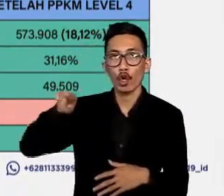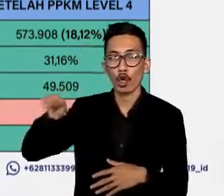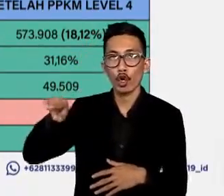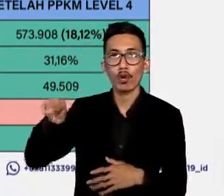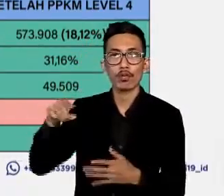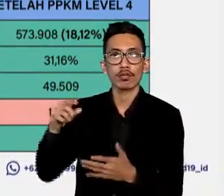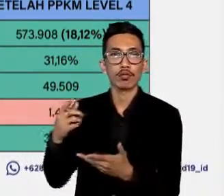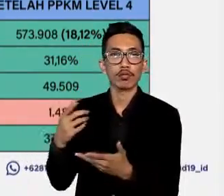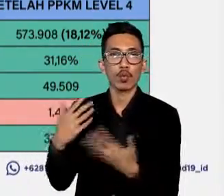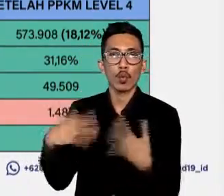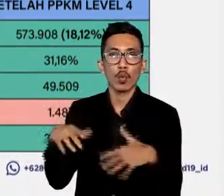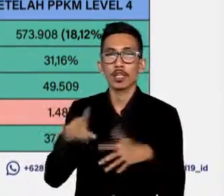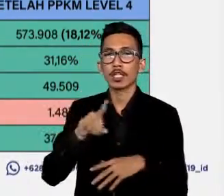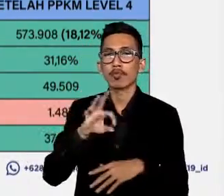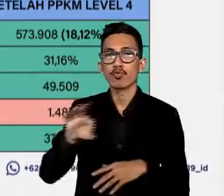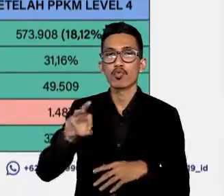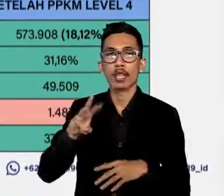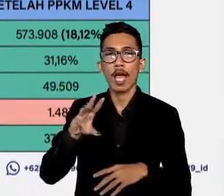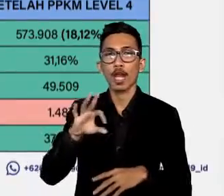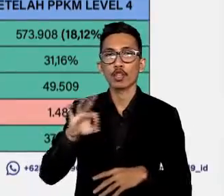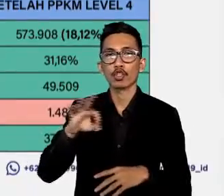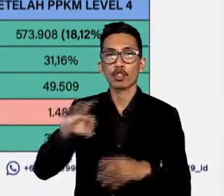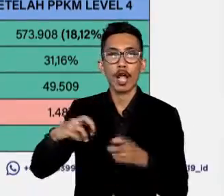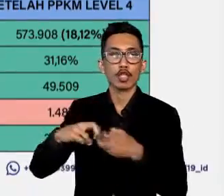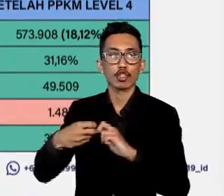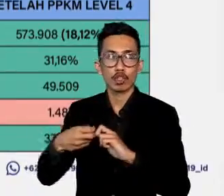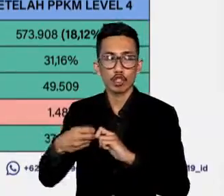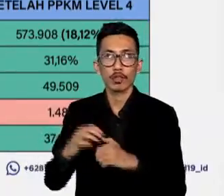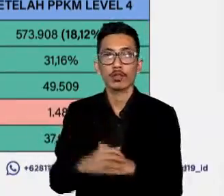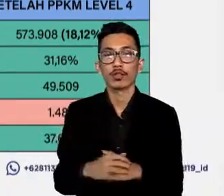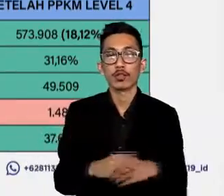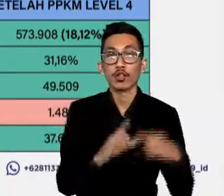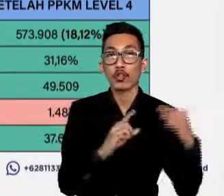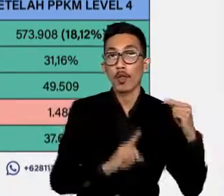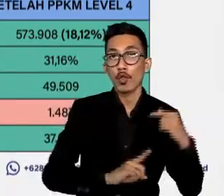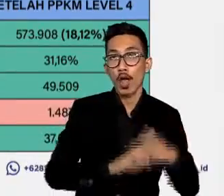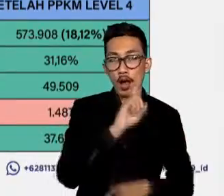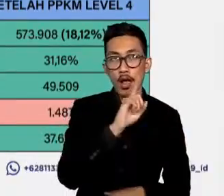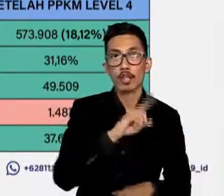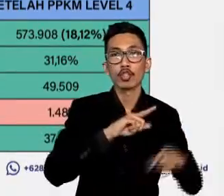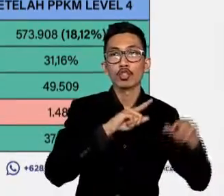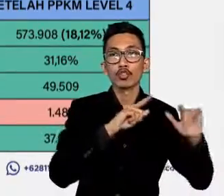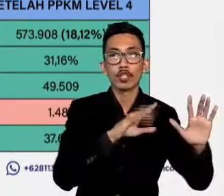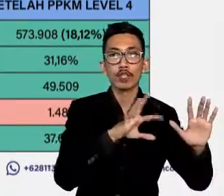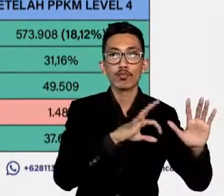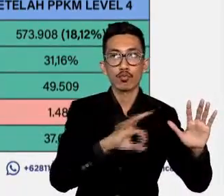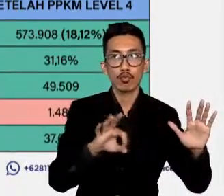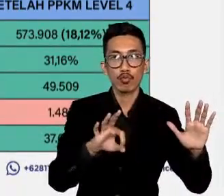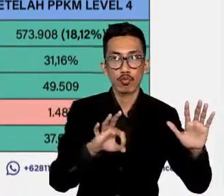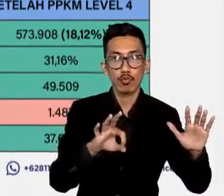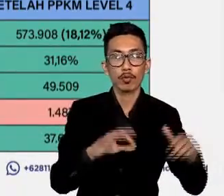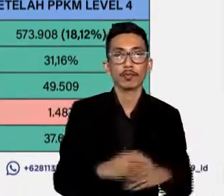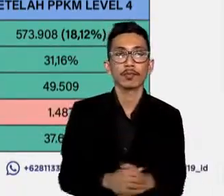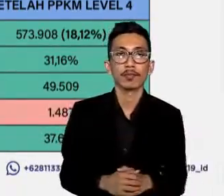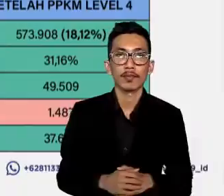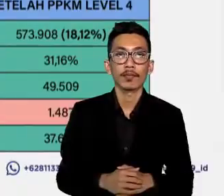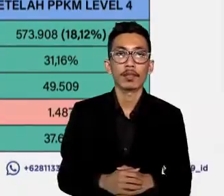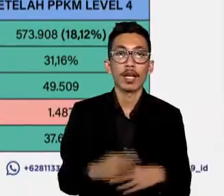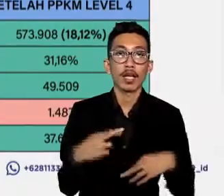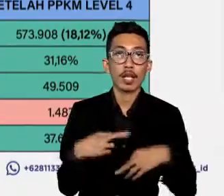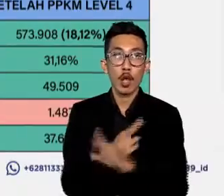10290 tujuh kasus Sumatera Utara 7528 kasus Riau